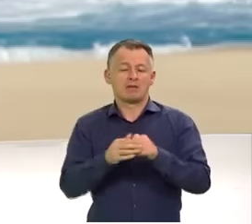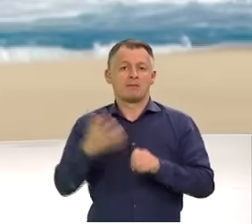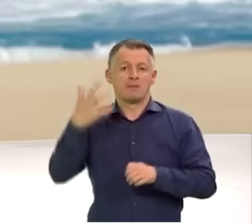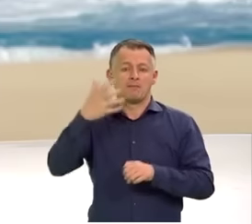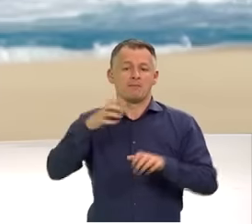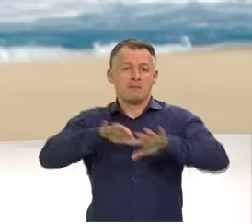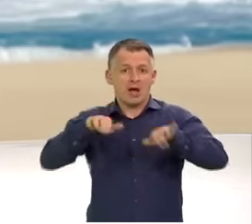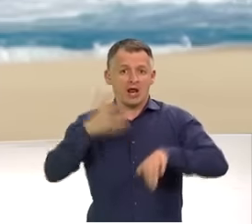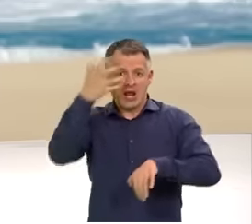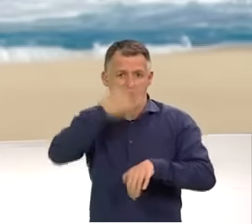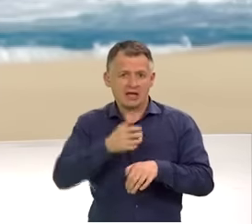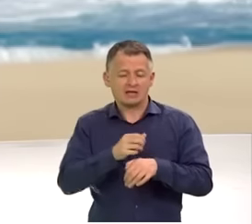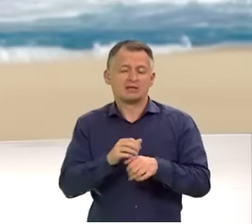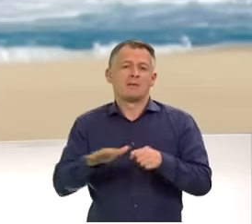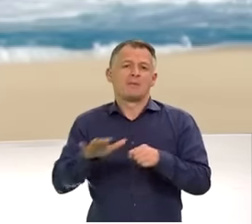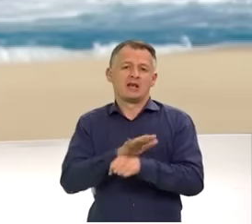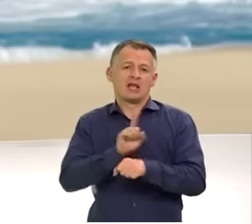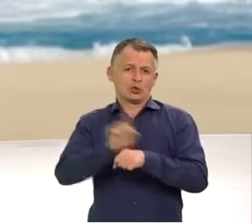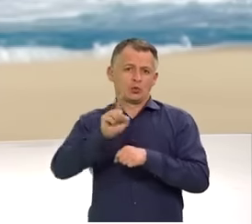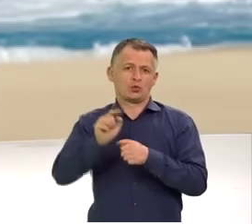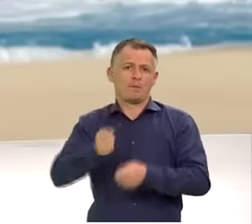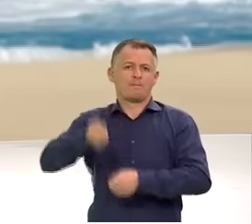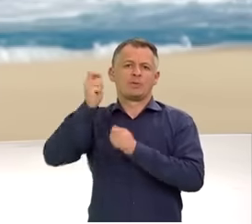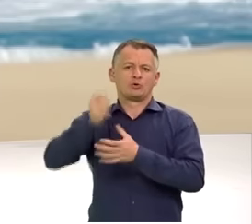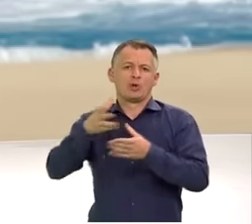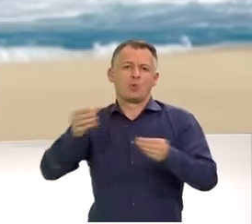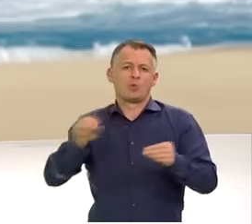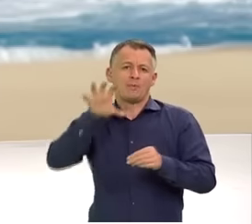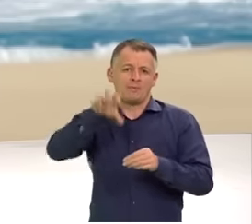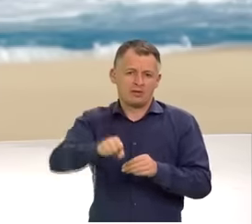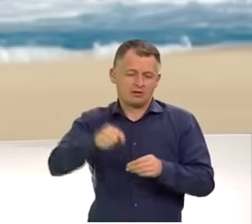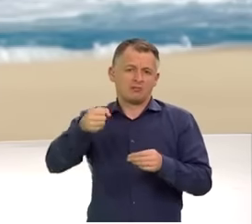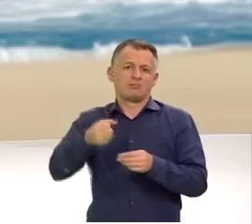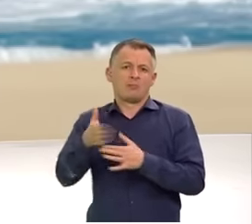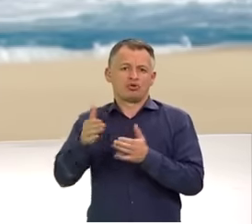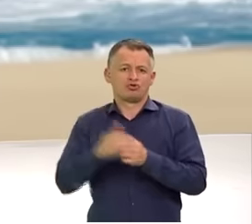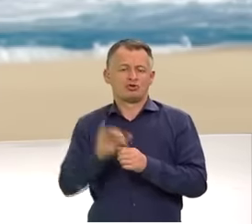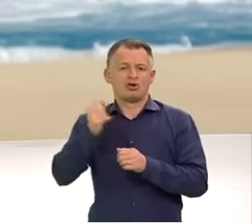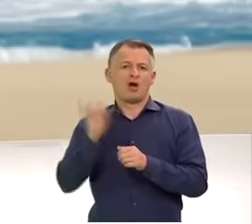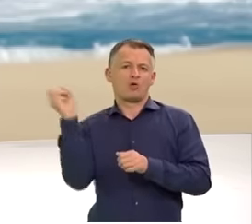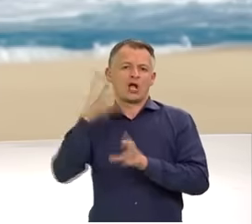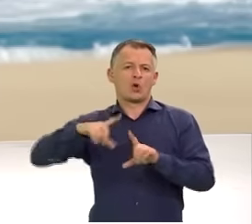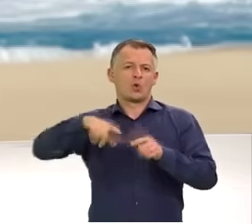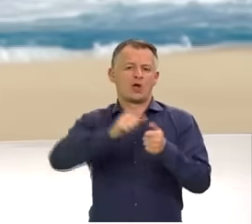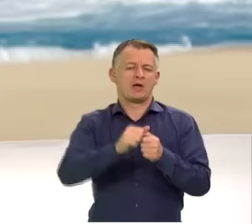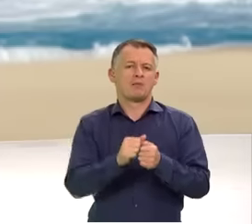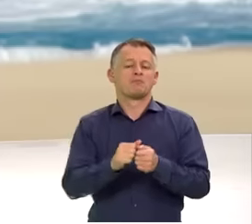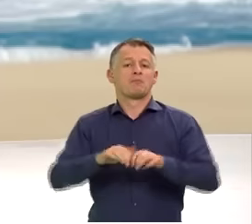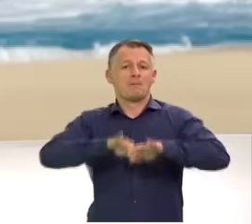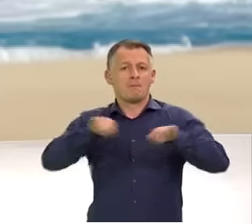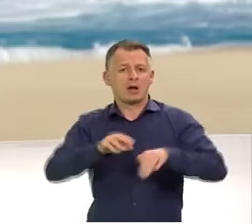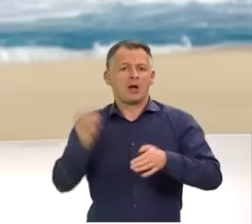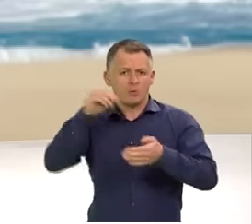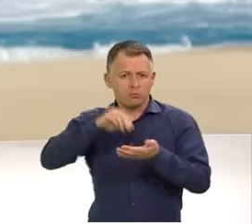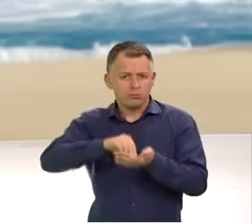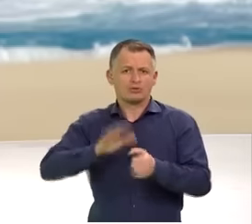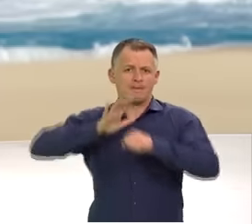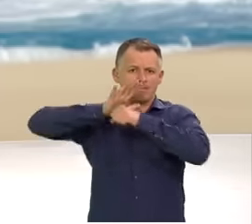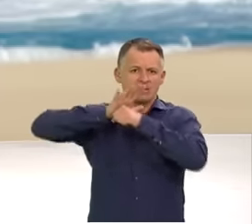care vin din toate părțile. Pescuim prea mult, aruncăm gunoaiele în apă, iar marea este supusă unor presiuni din ce în ce mai mari.